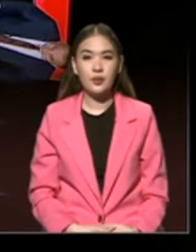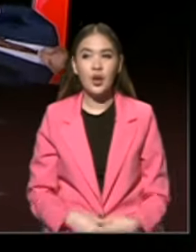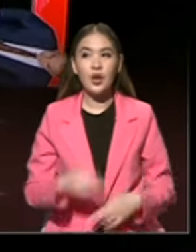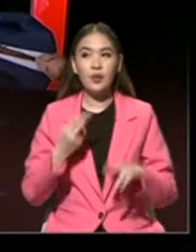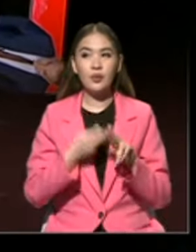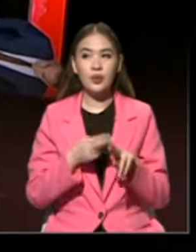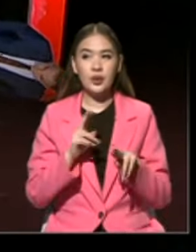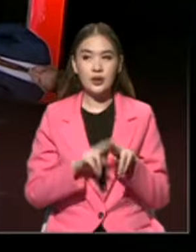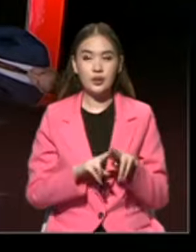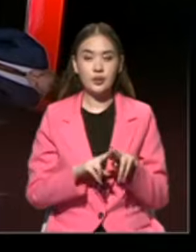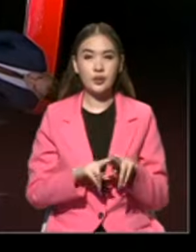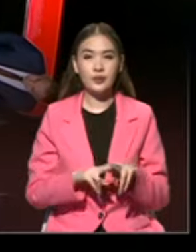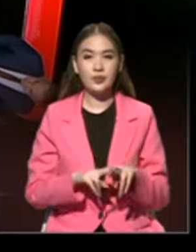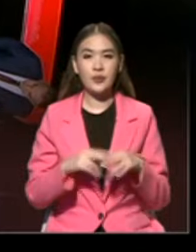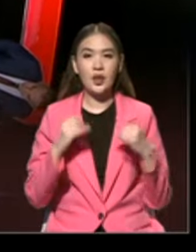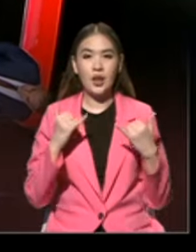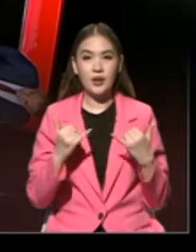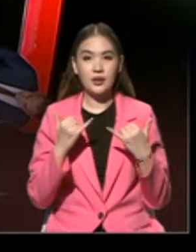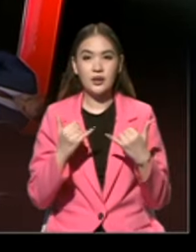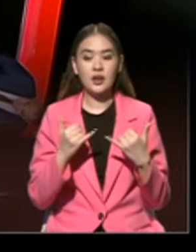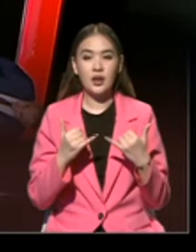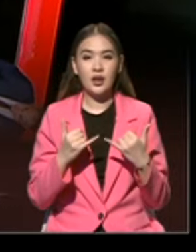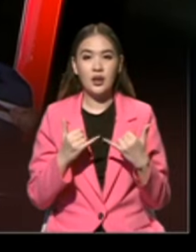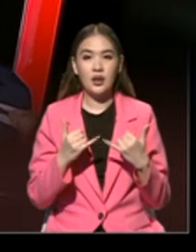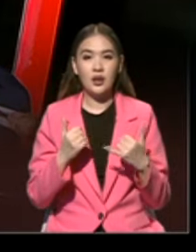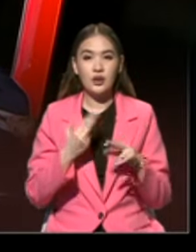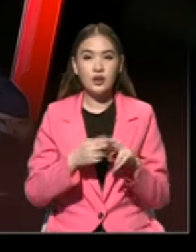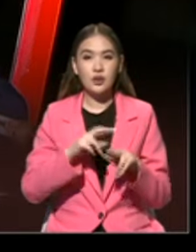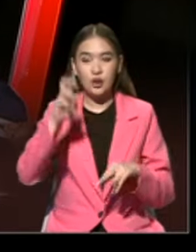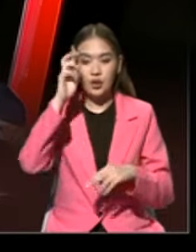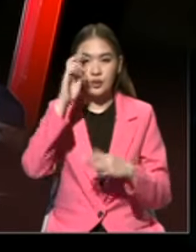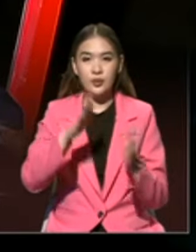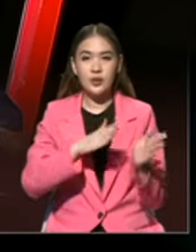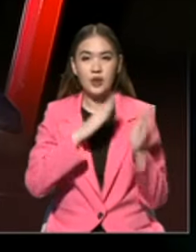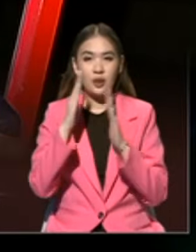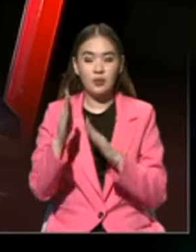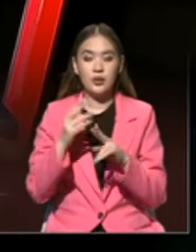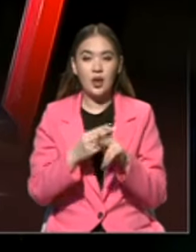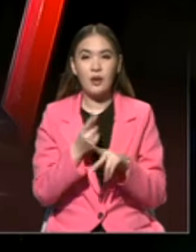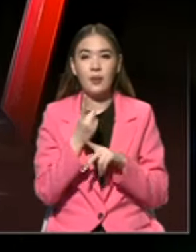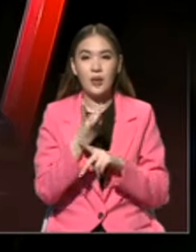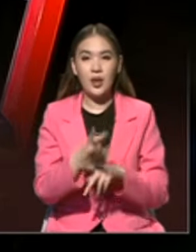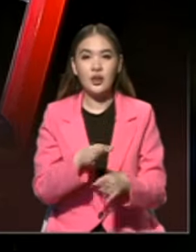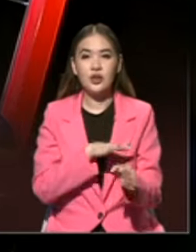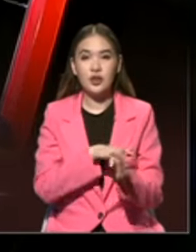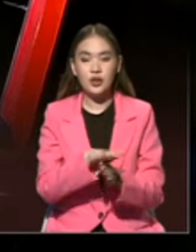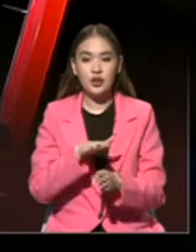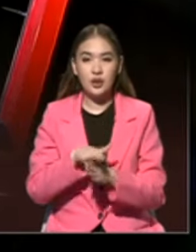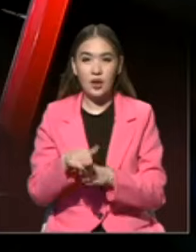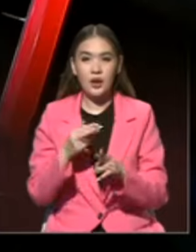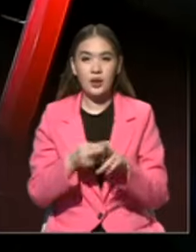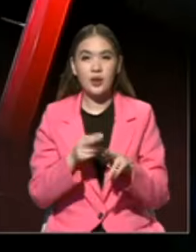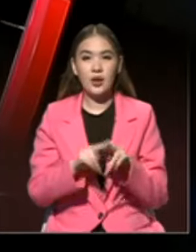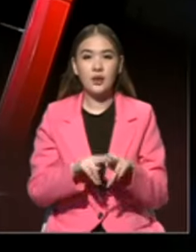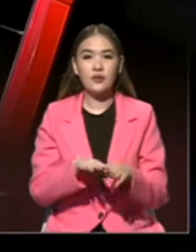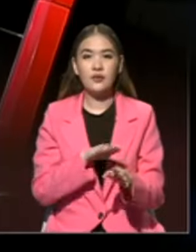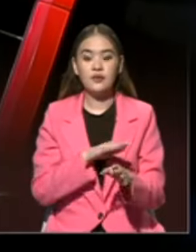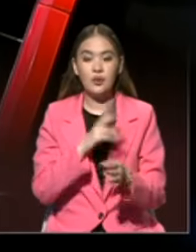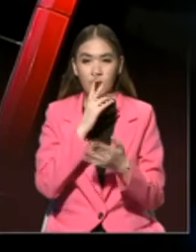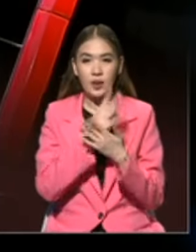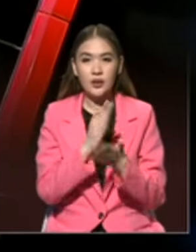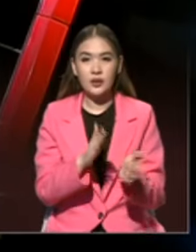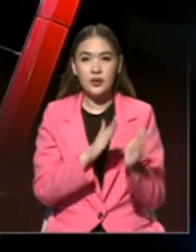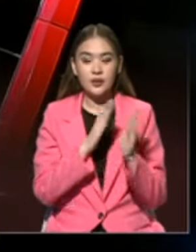Сондықтан да мынау қазіргі үкімет тарапынан болсын біраз шаралар атқарылып жатыр, жергілікті атқарушы органдар